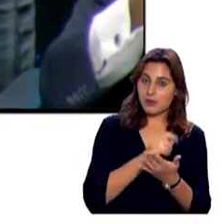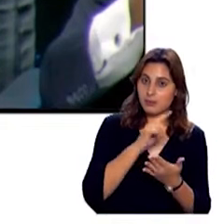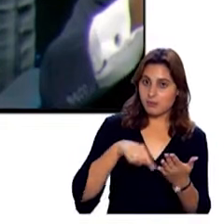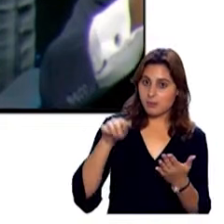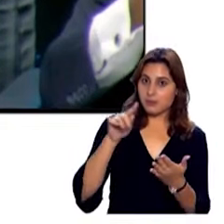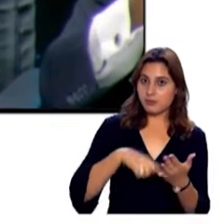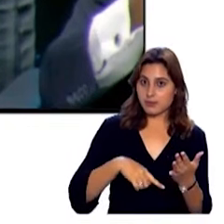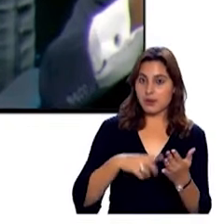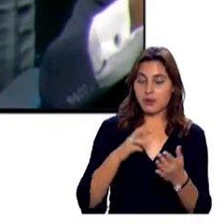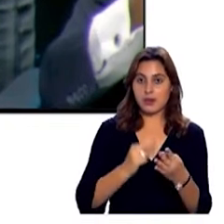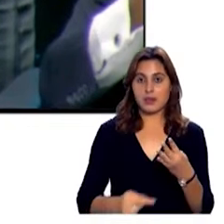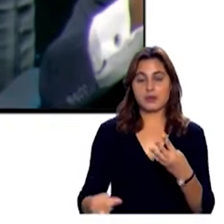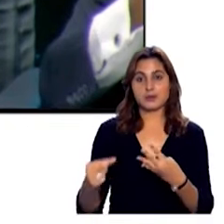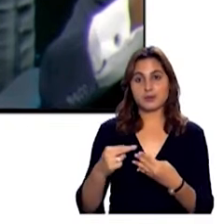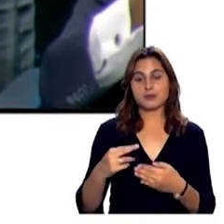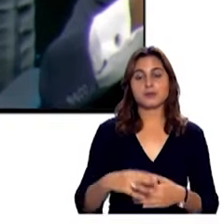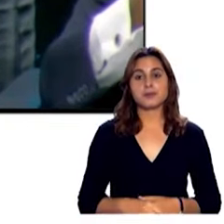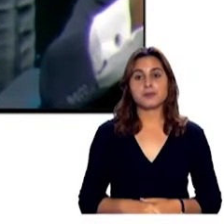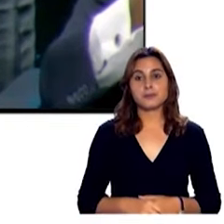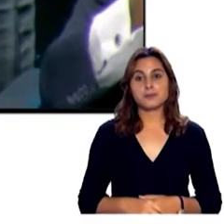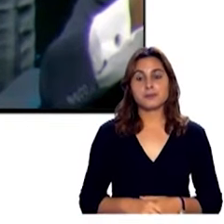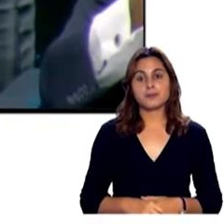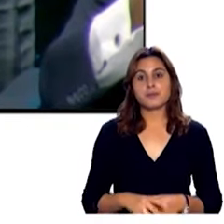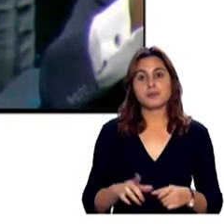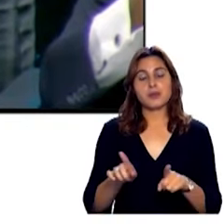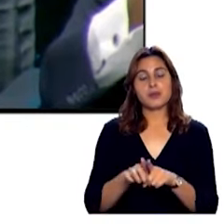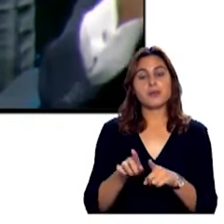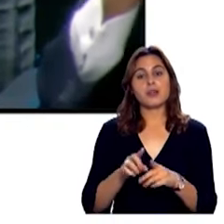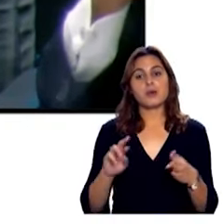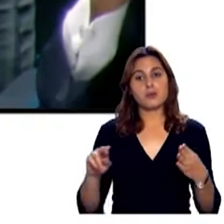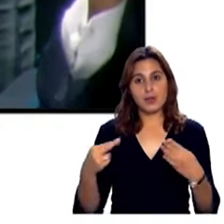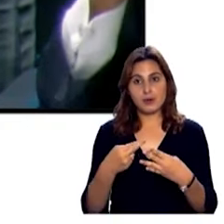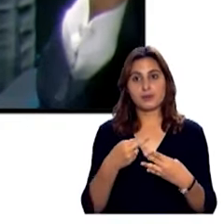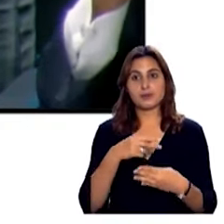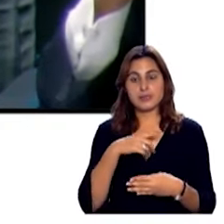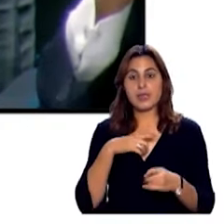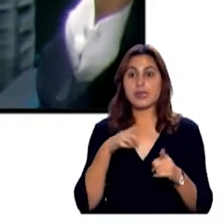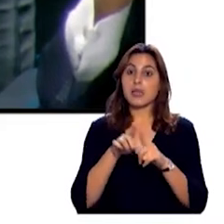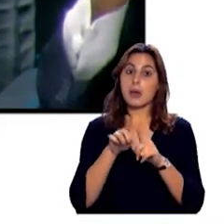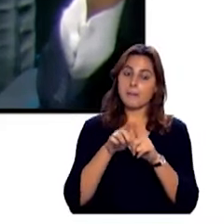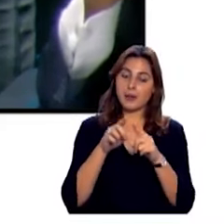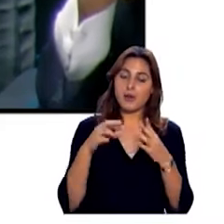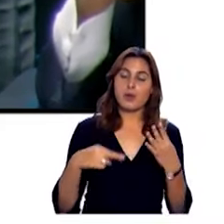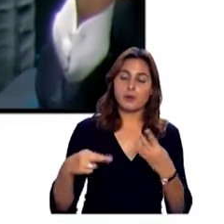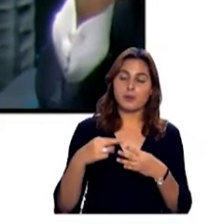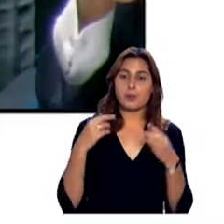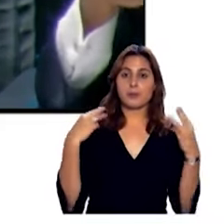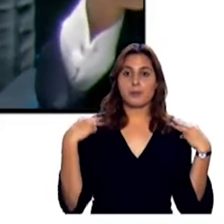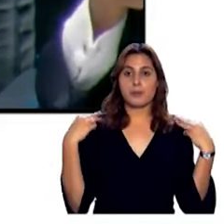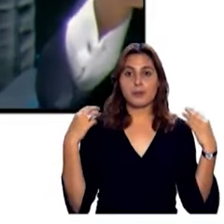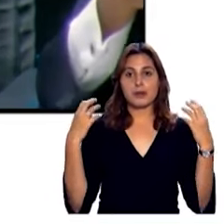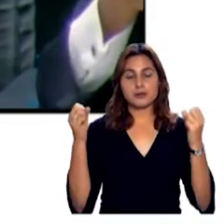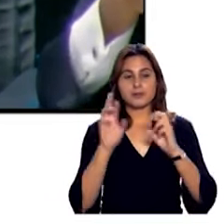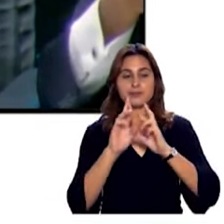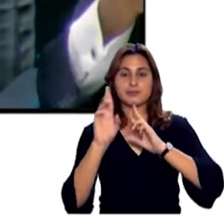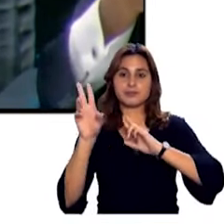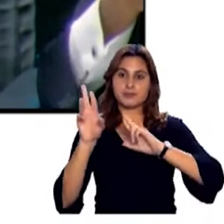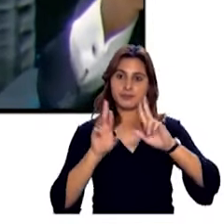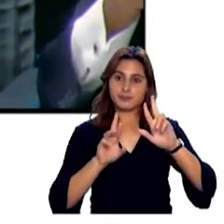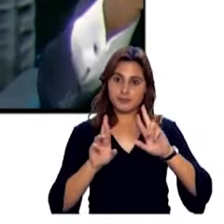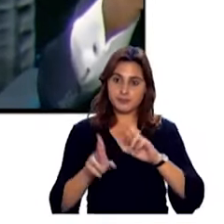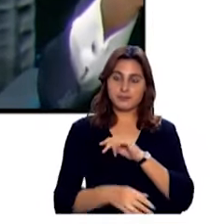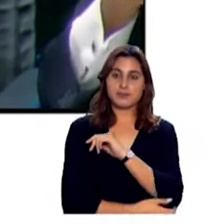ET ne connait pas Du fait Plus exactement Elle distingue le fait qu'elle va laisser à l'appréciation